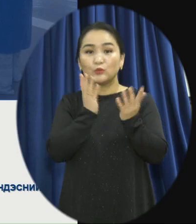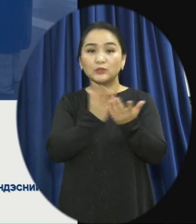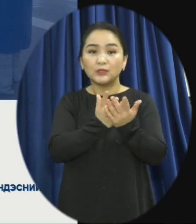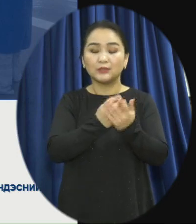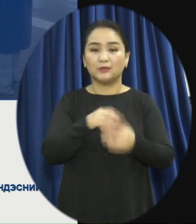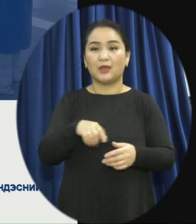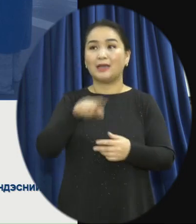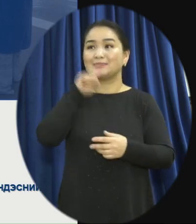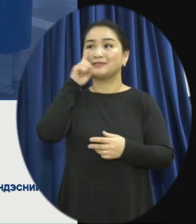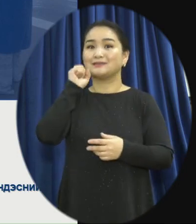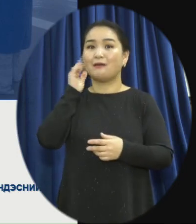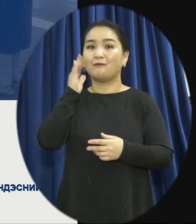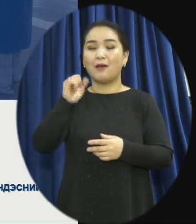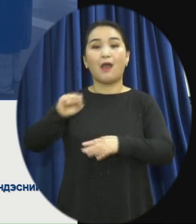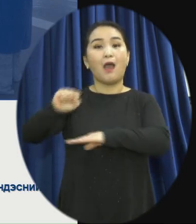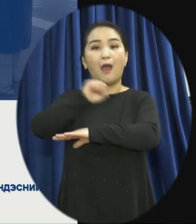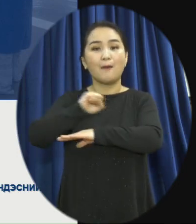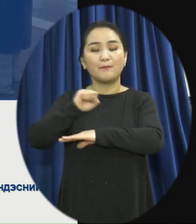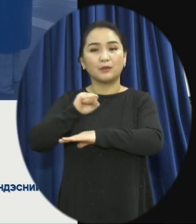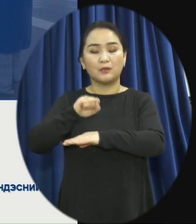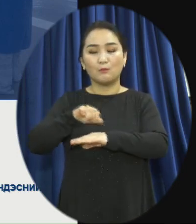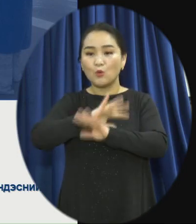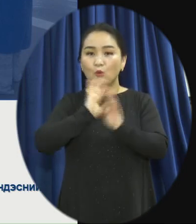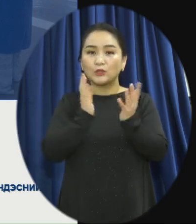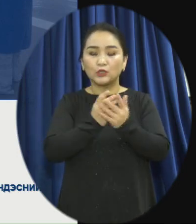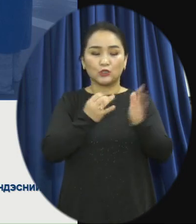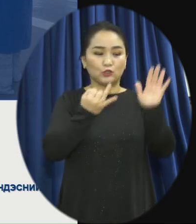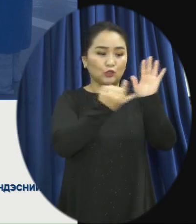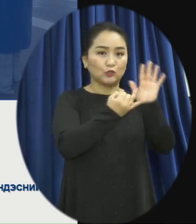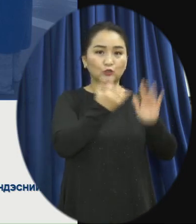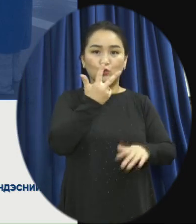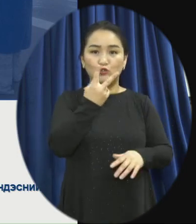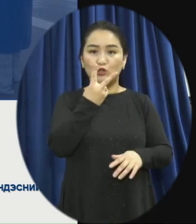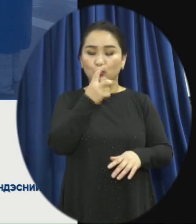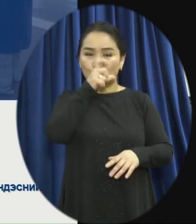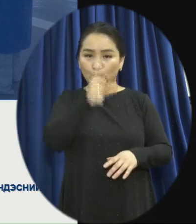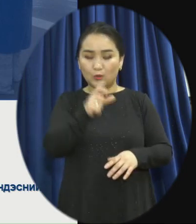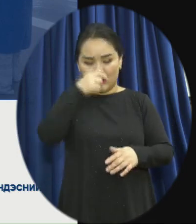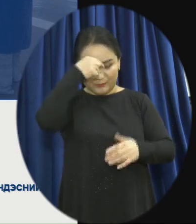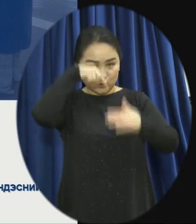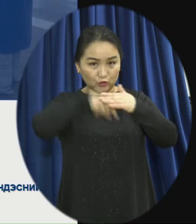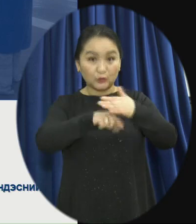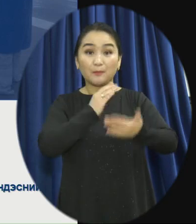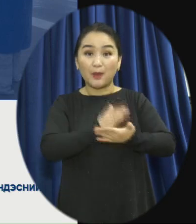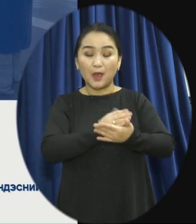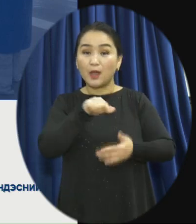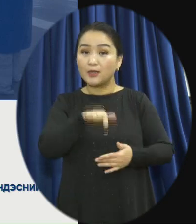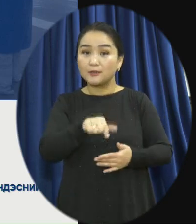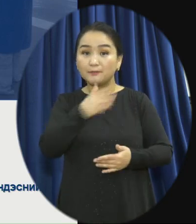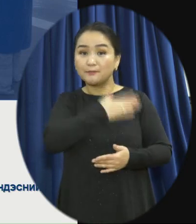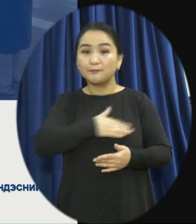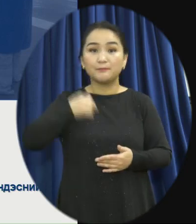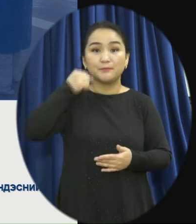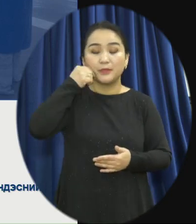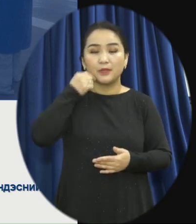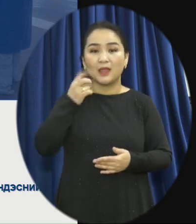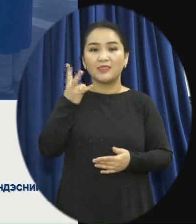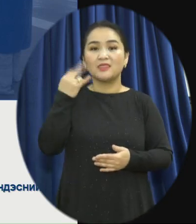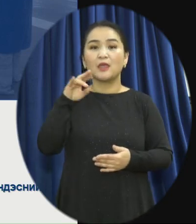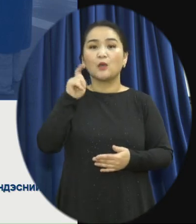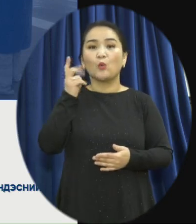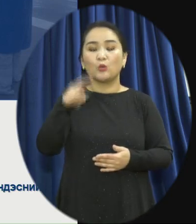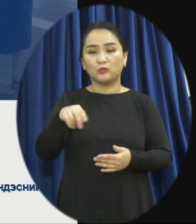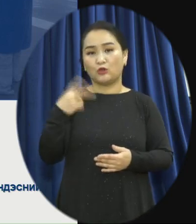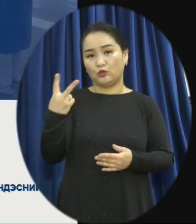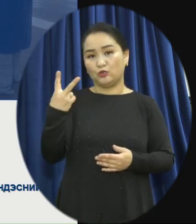мөн Завхан аймагт нийтдээ 732 хүн эмчилгээнд байна. За үүнээс биеийн байдал нэг хүнд хүн 2